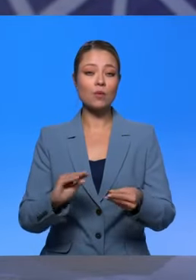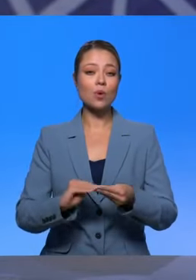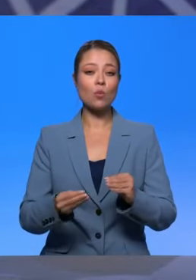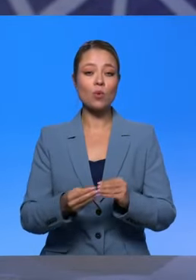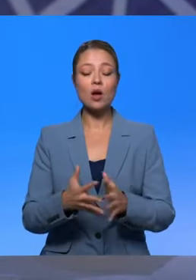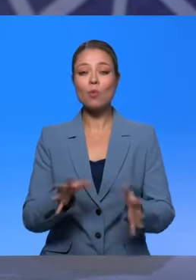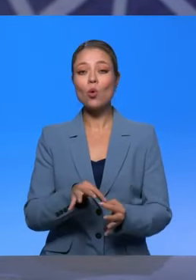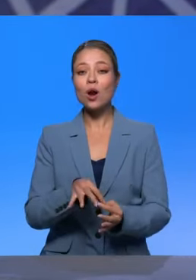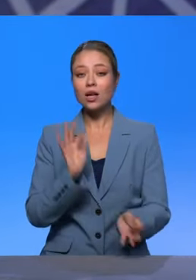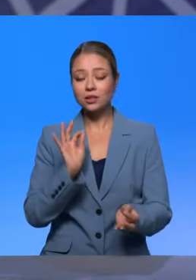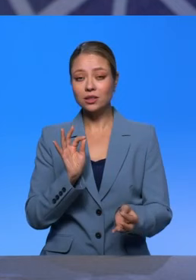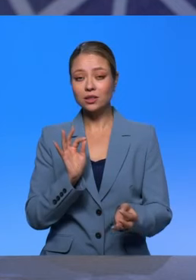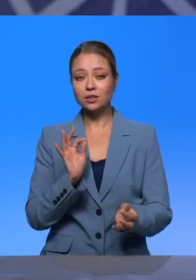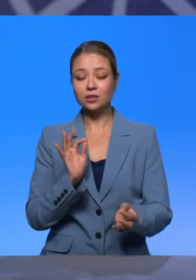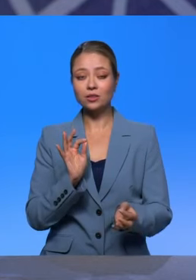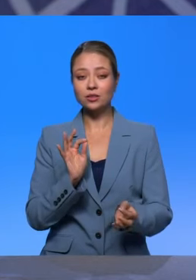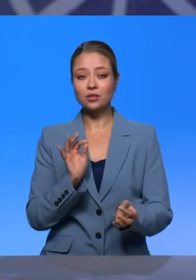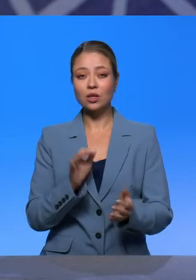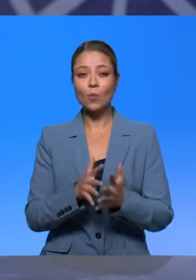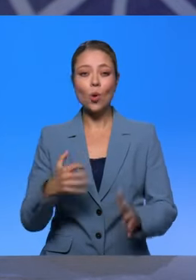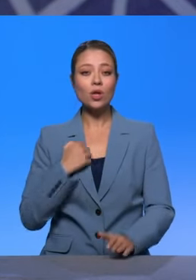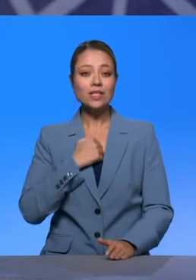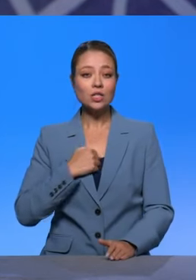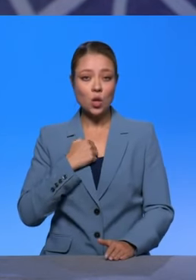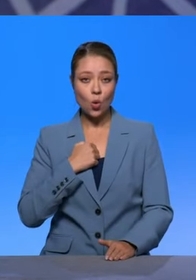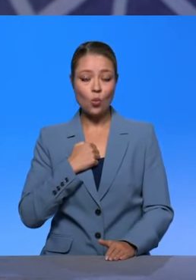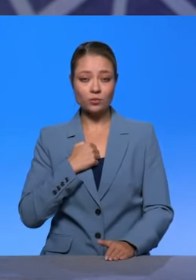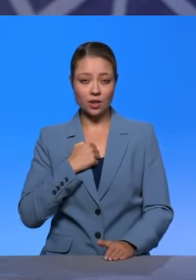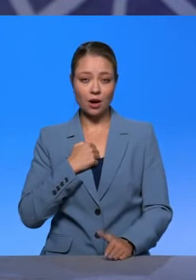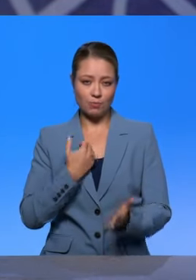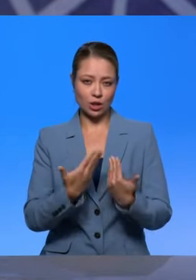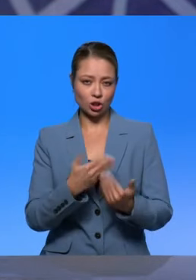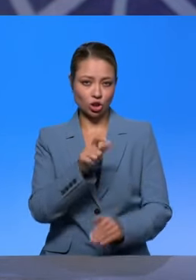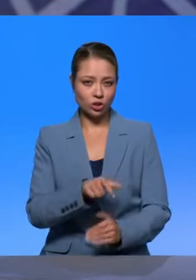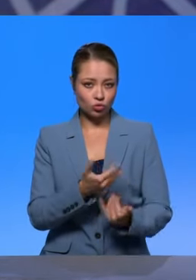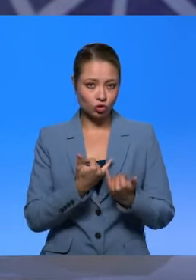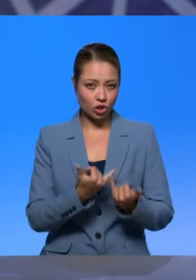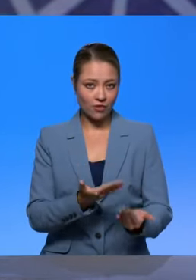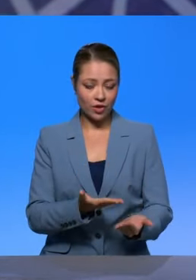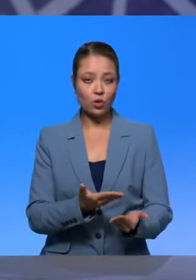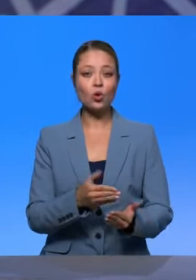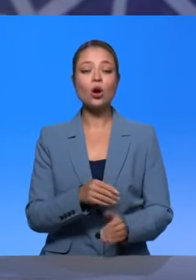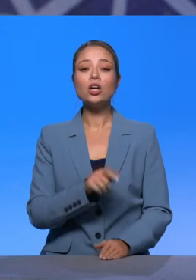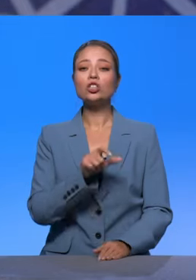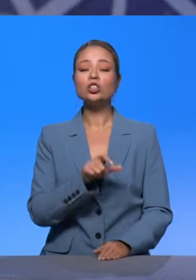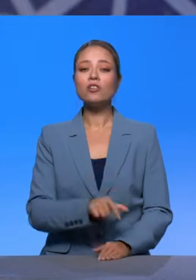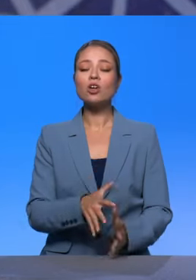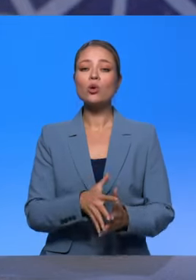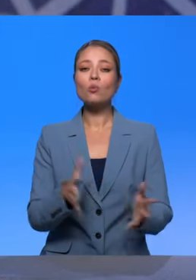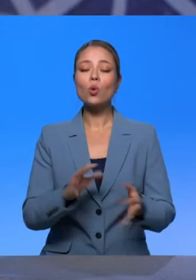остры, более злобны по отношению к человеку, чем человеку сложнее вообще в